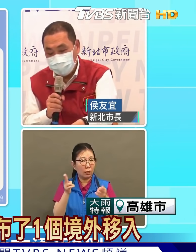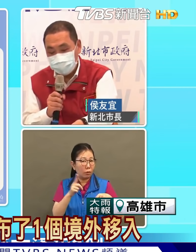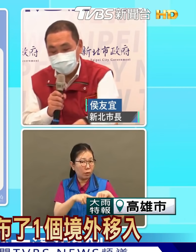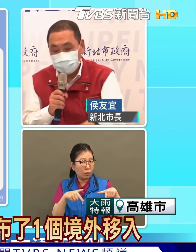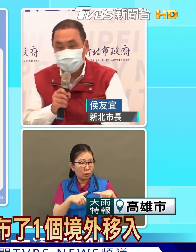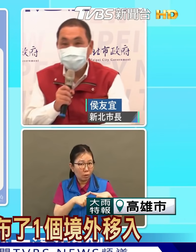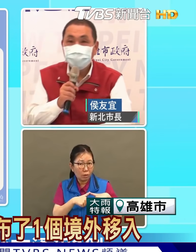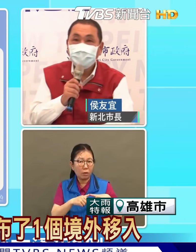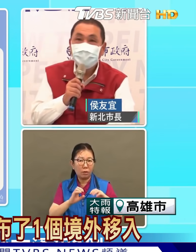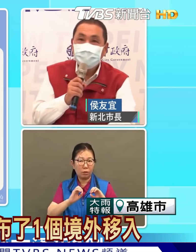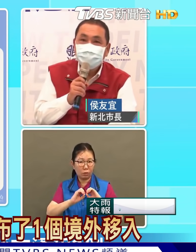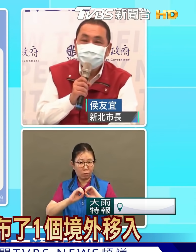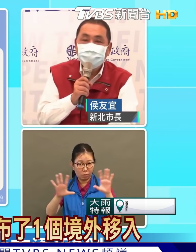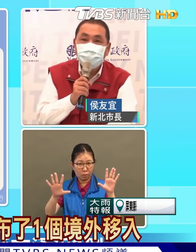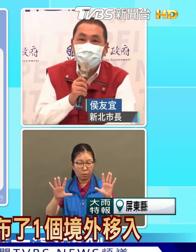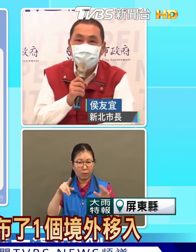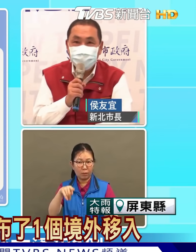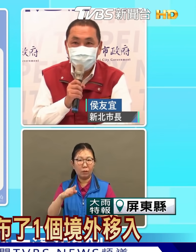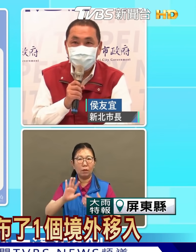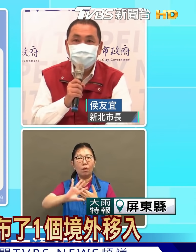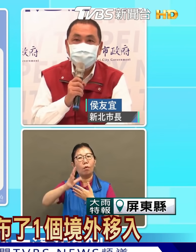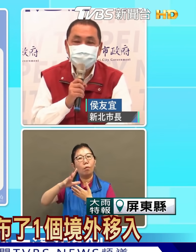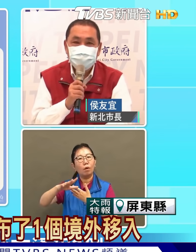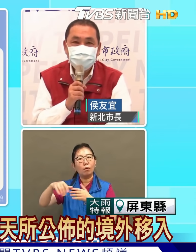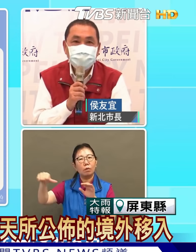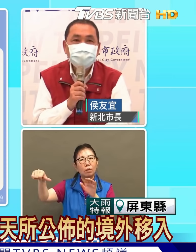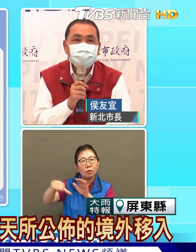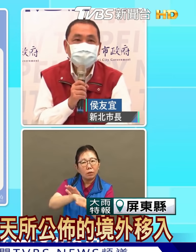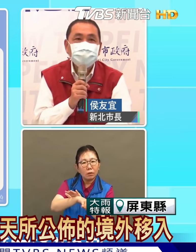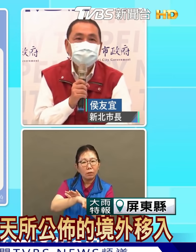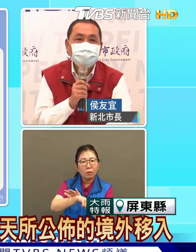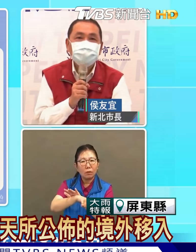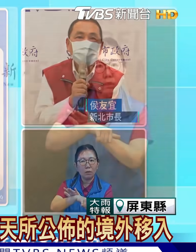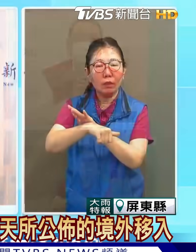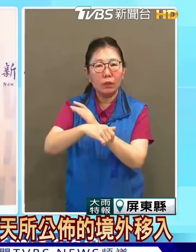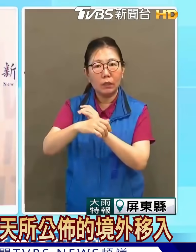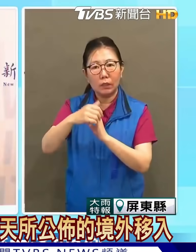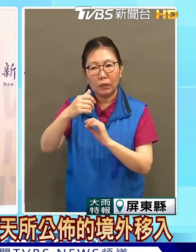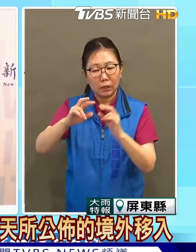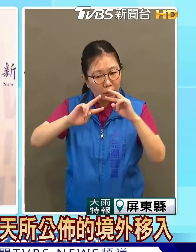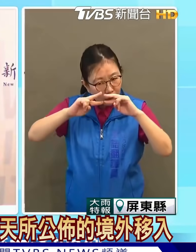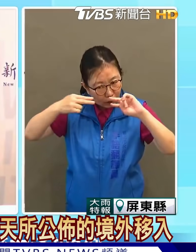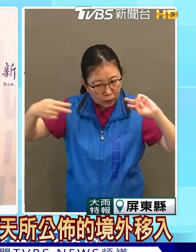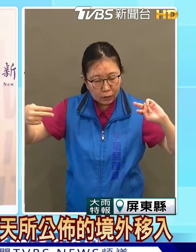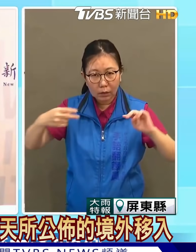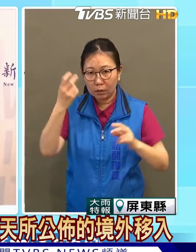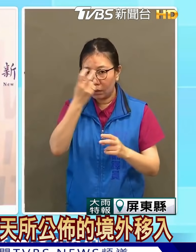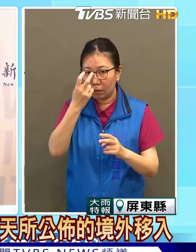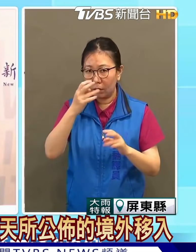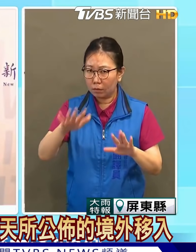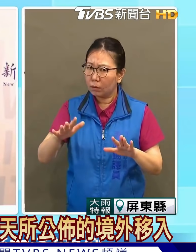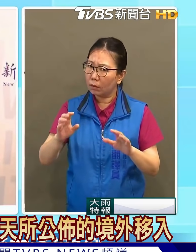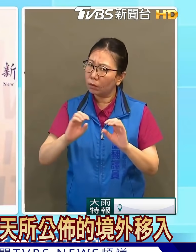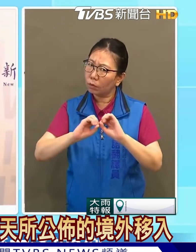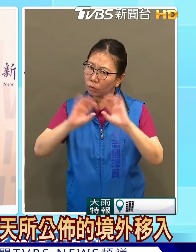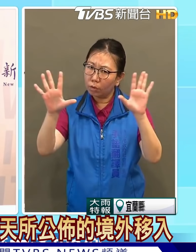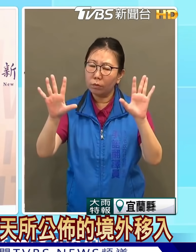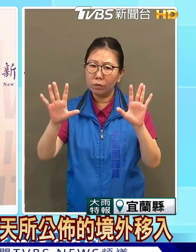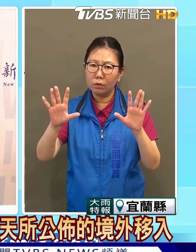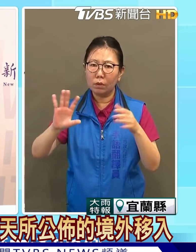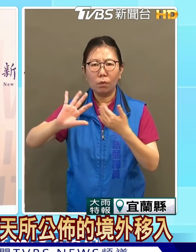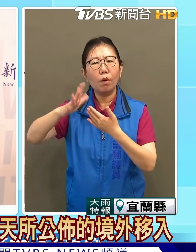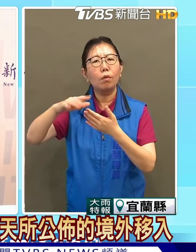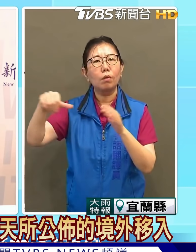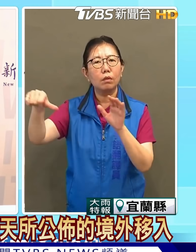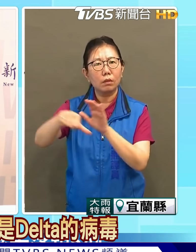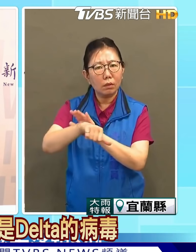公布了一个境外移入基因定序，看起来今天所公布的境外移